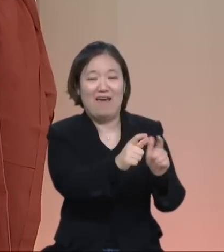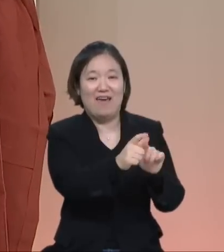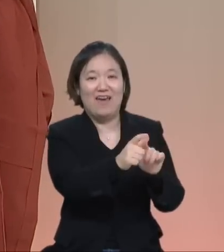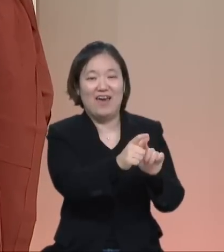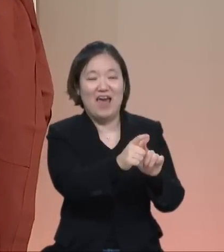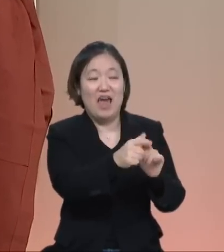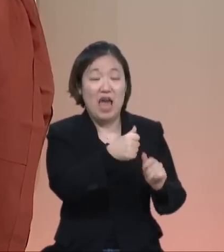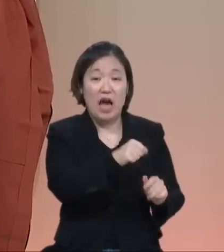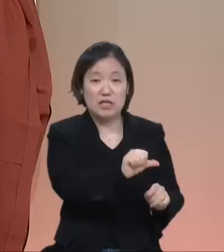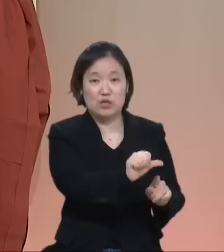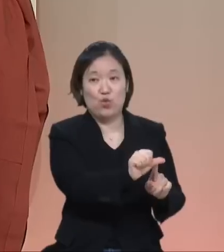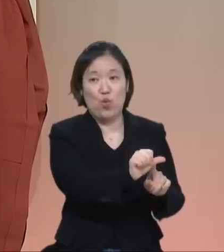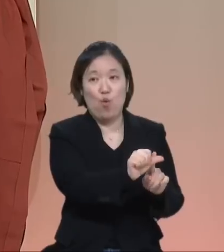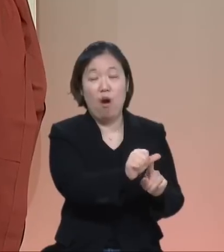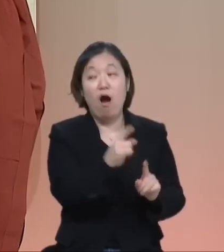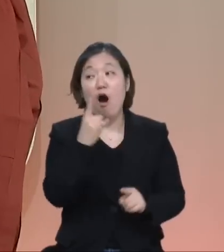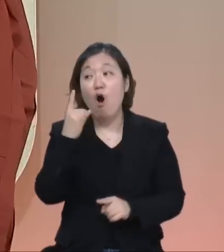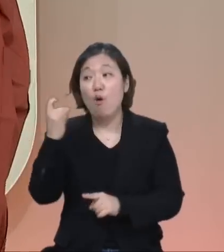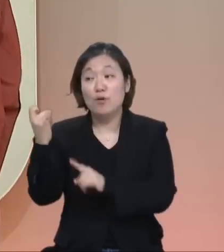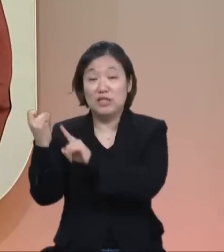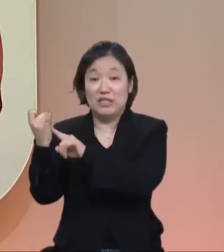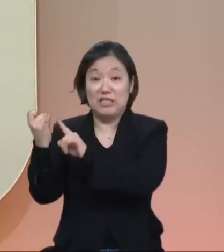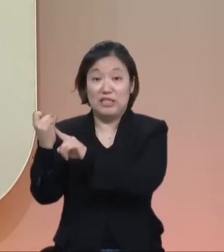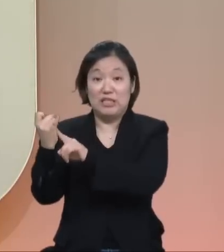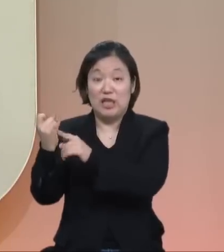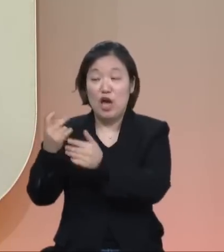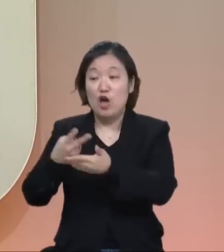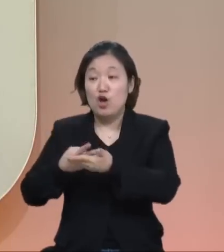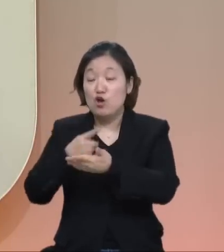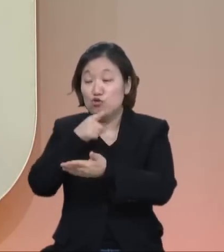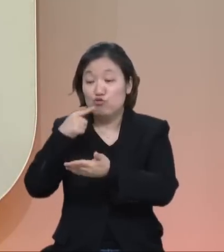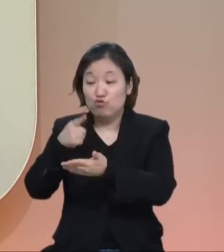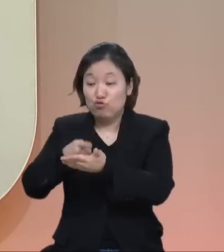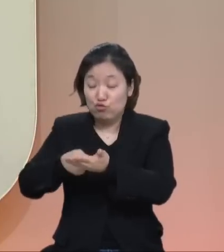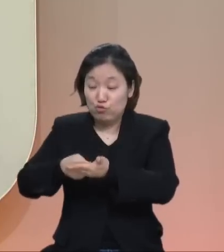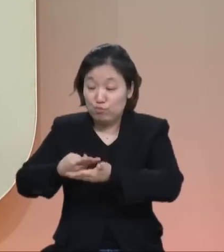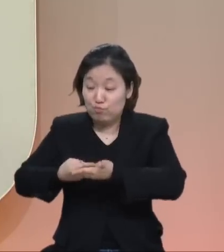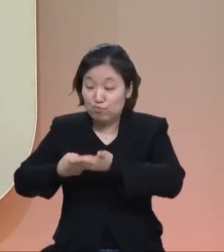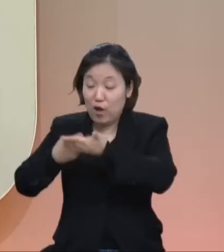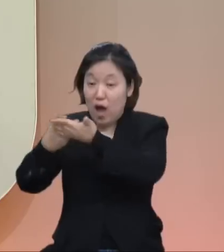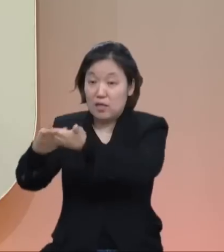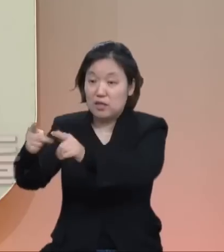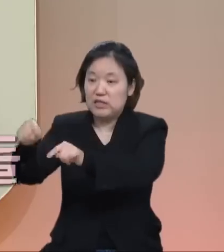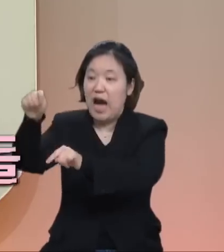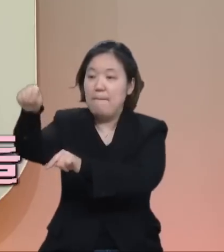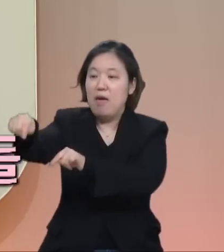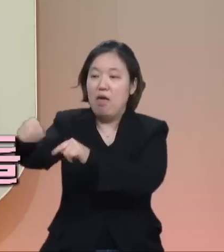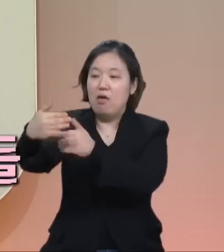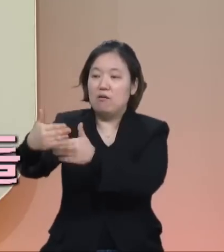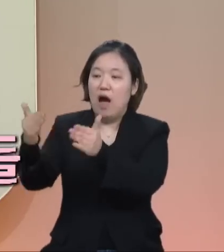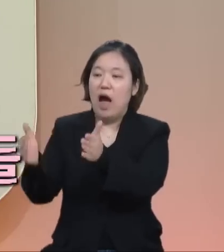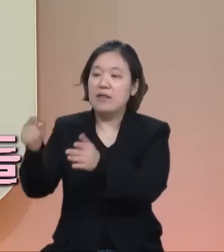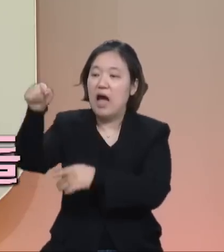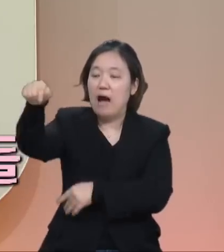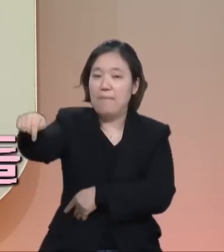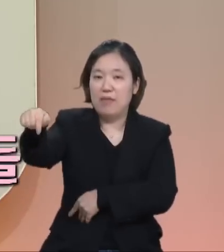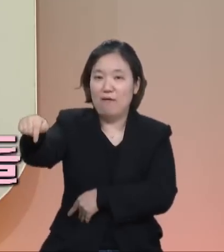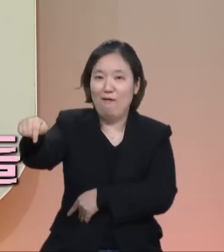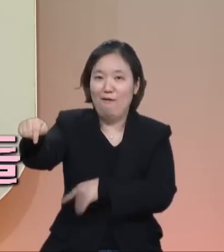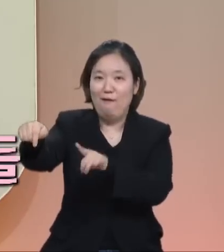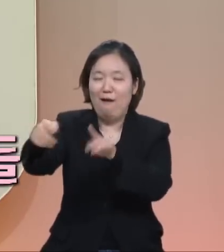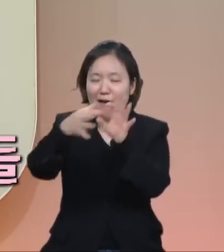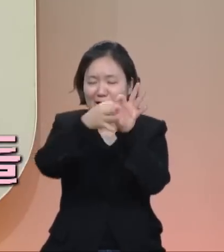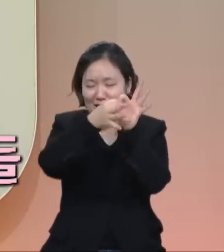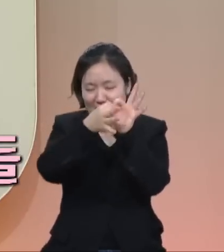행보살님 아들이 어머니 수술 앞에서 그 9시간 동안 하염없이 그 약사경을 독송했대요